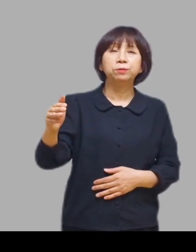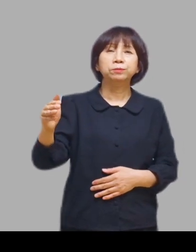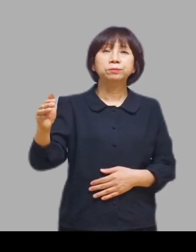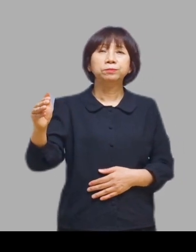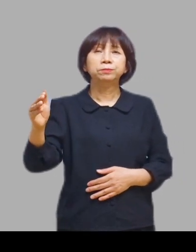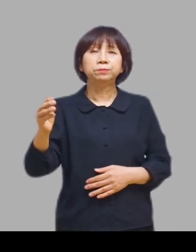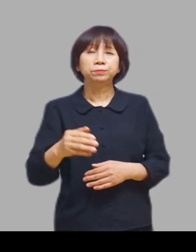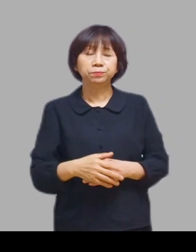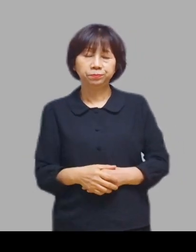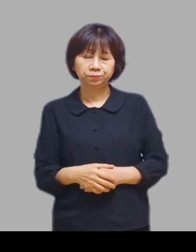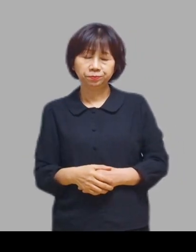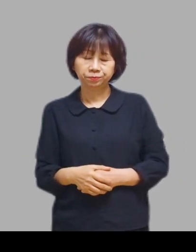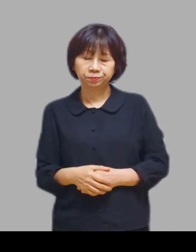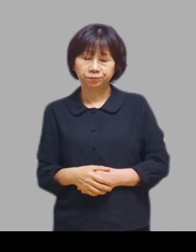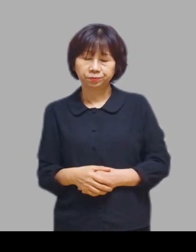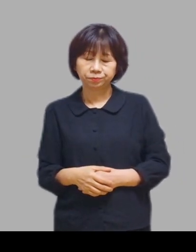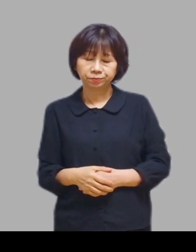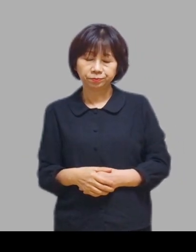만들어가요.